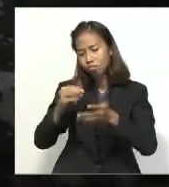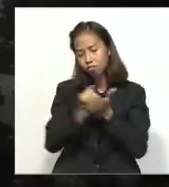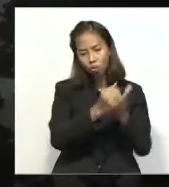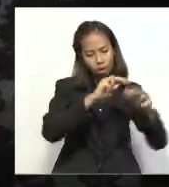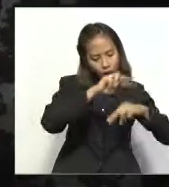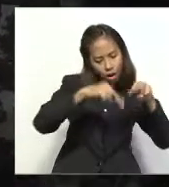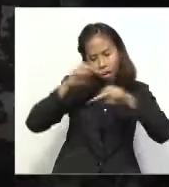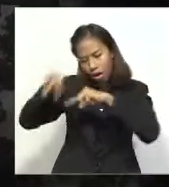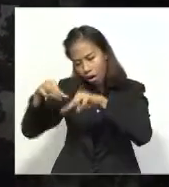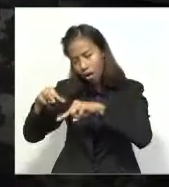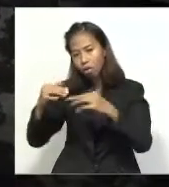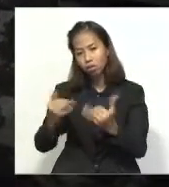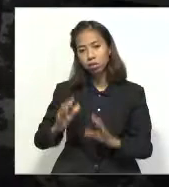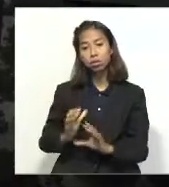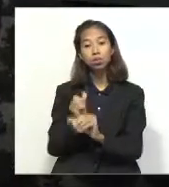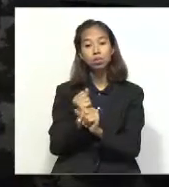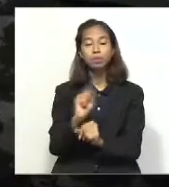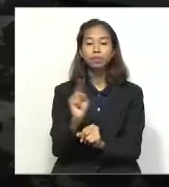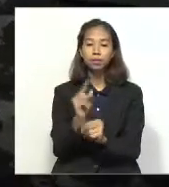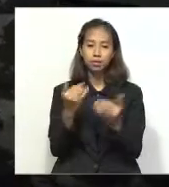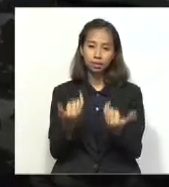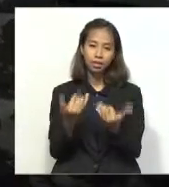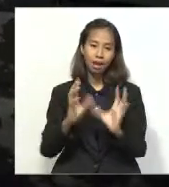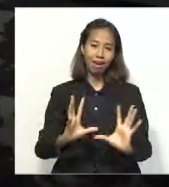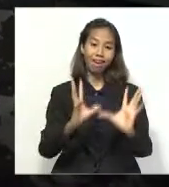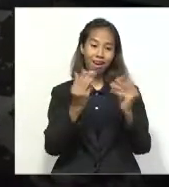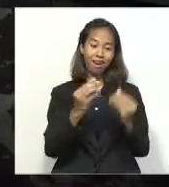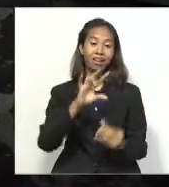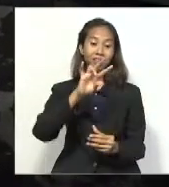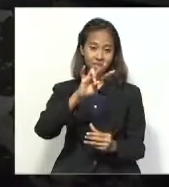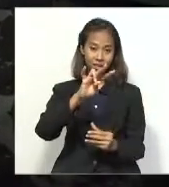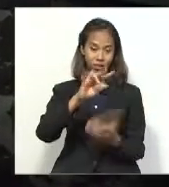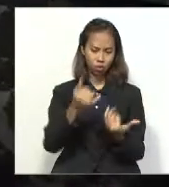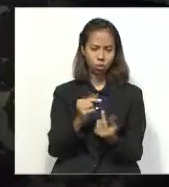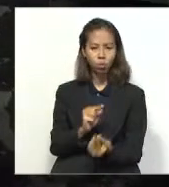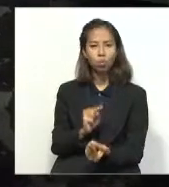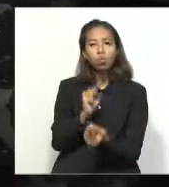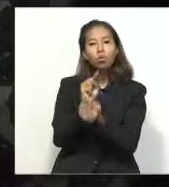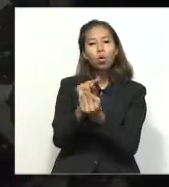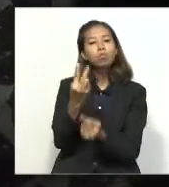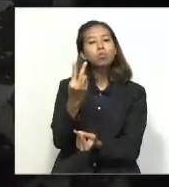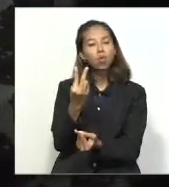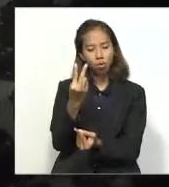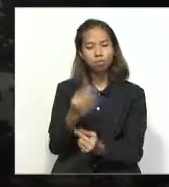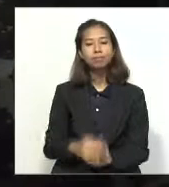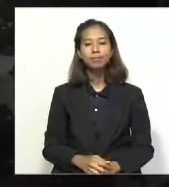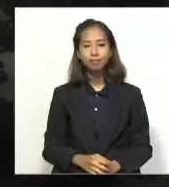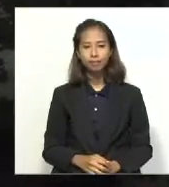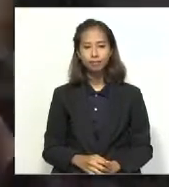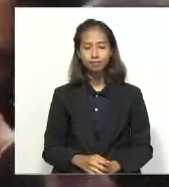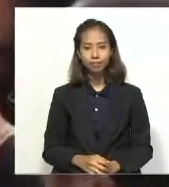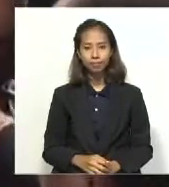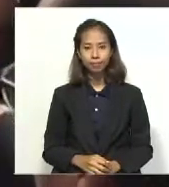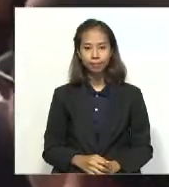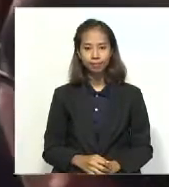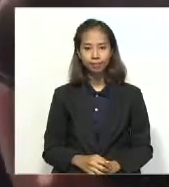อนนี้ก็สรุปก็คือตอนนี้ที่สูญหาย7คนก็ตอนนี้พบแล้ว2คน